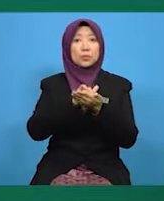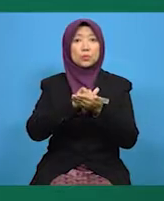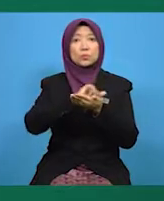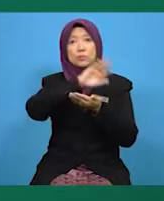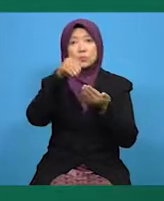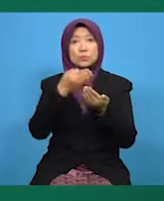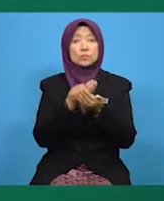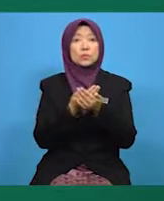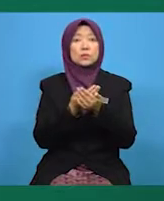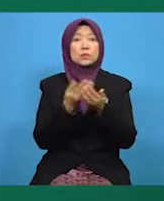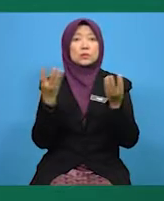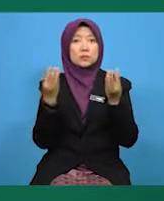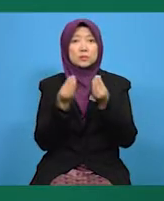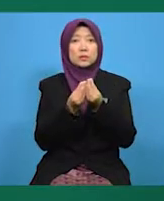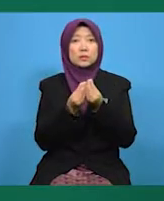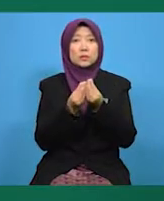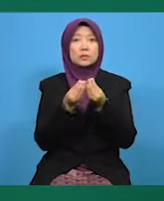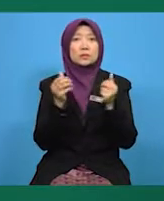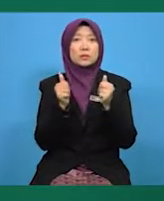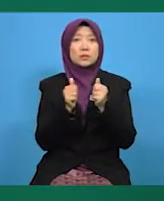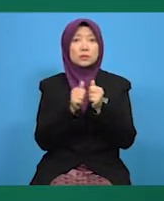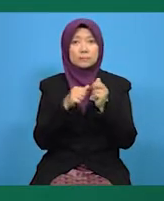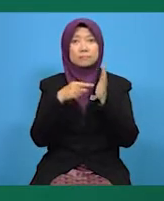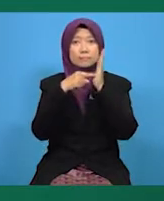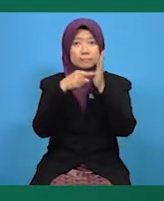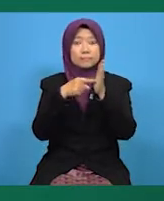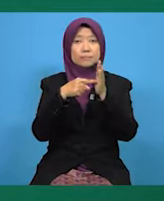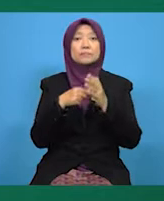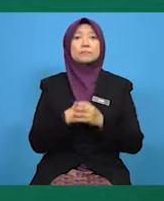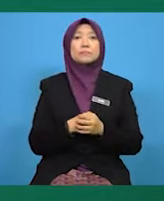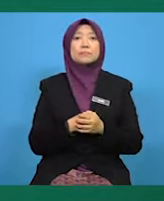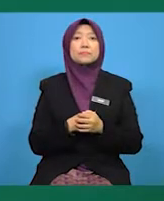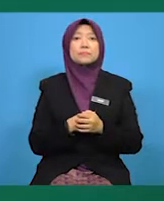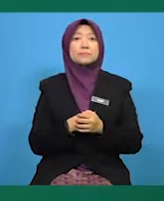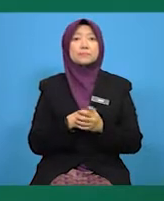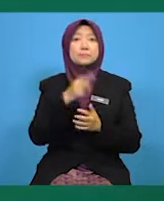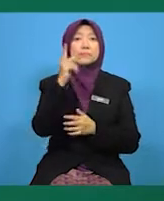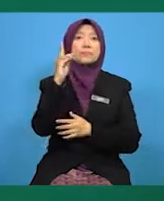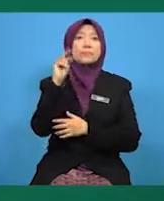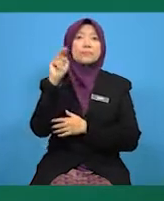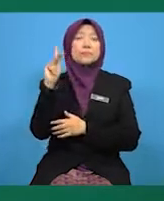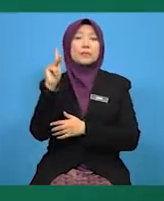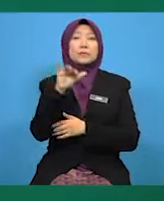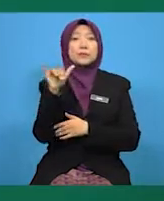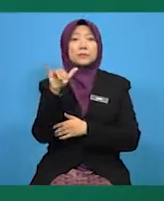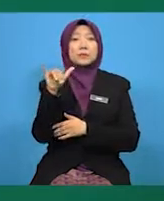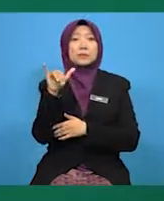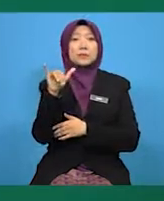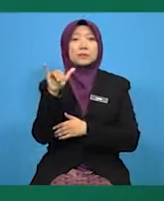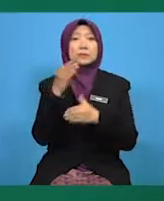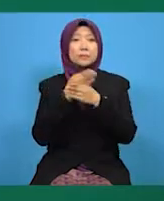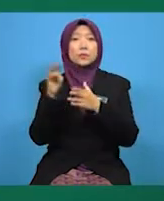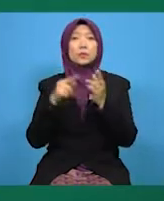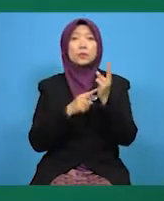KDNK boleh diperoleh dengan rumus yang berikut. K KDNK sama dengan sektor